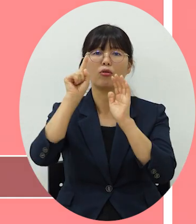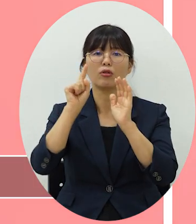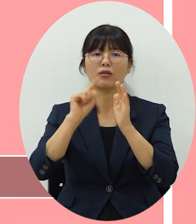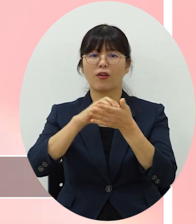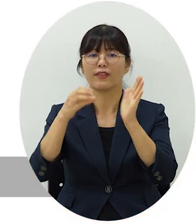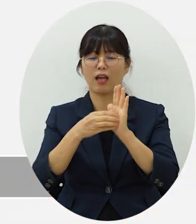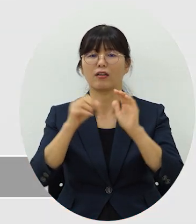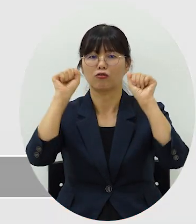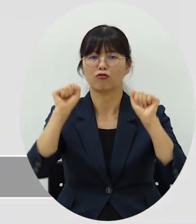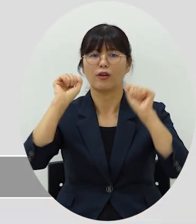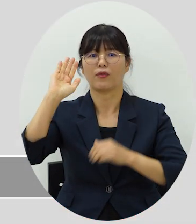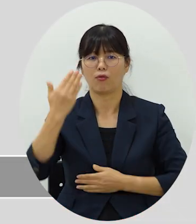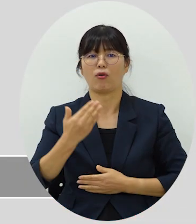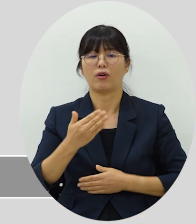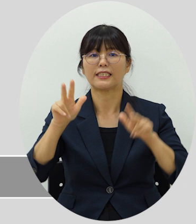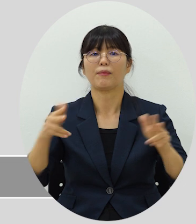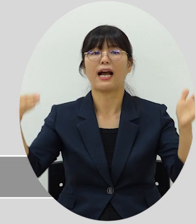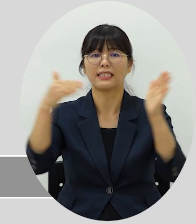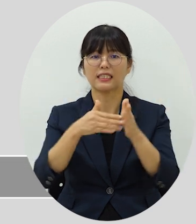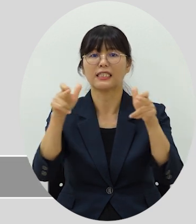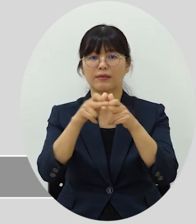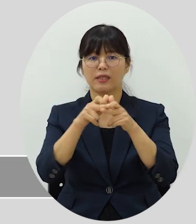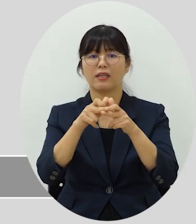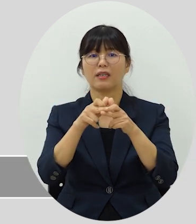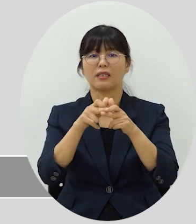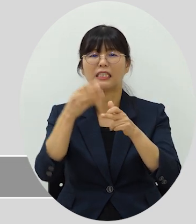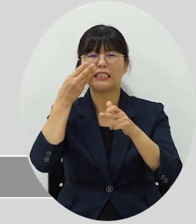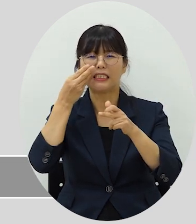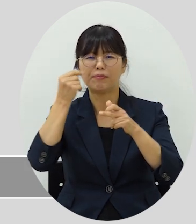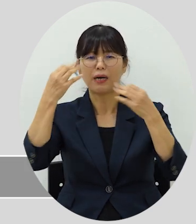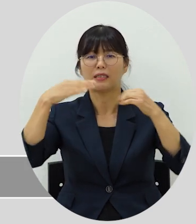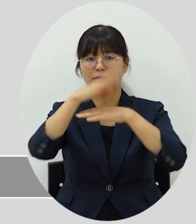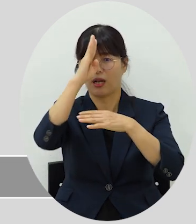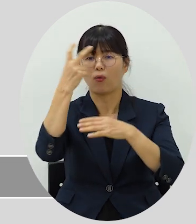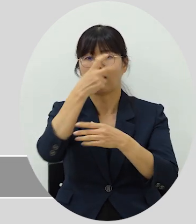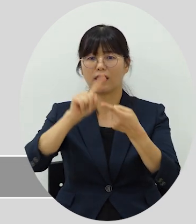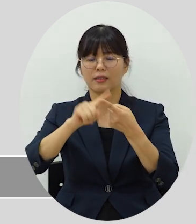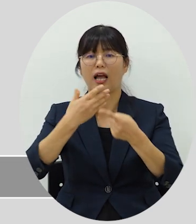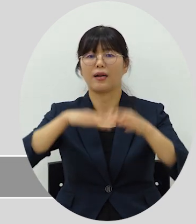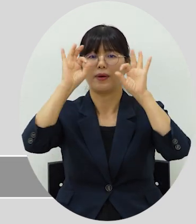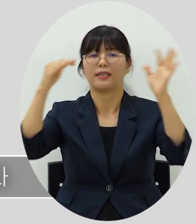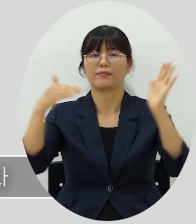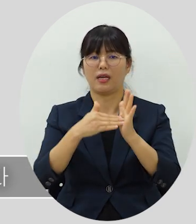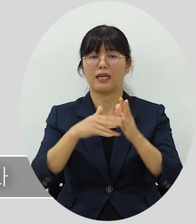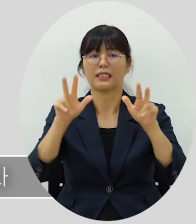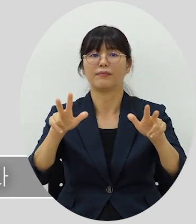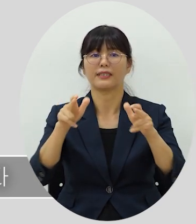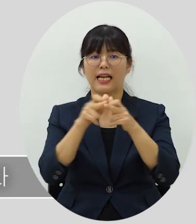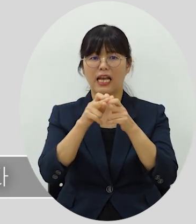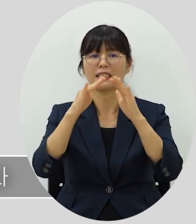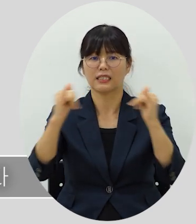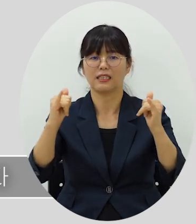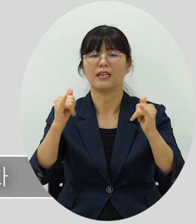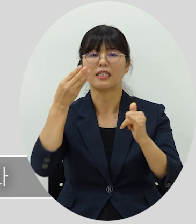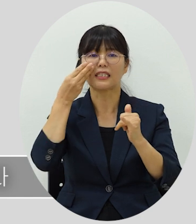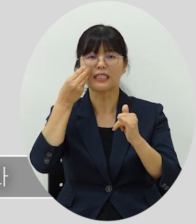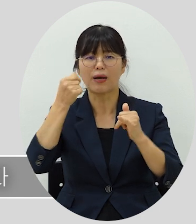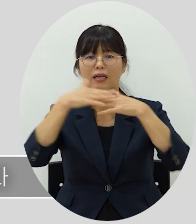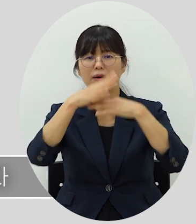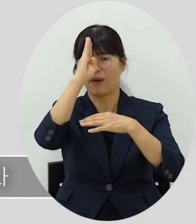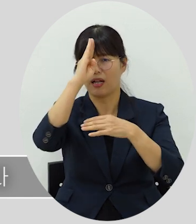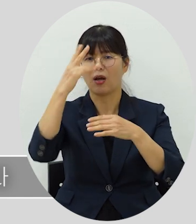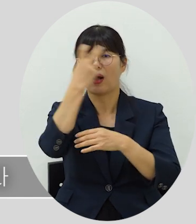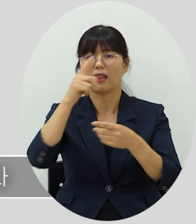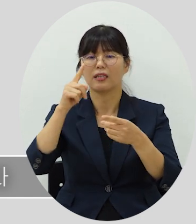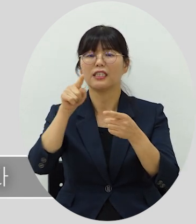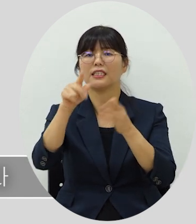합니다. 지금까지 장애인의 이상 지질혈증 관리에 대해 알아봤습니다. 장애인들의 이상 지질혈증 관리에